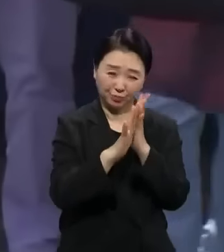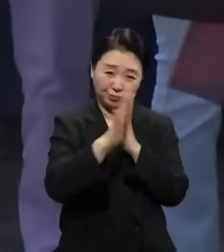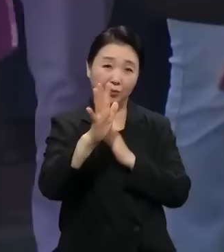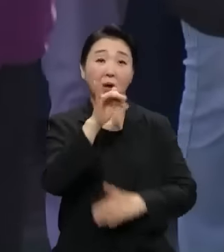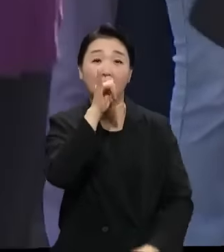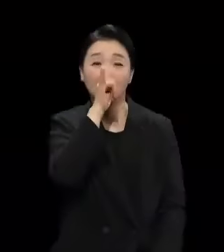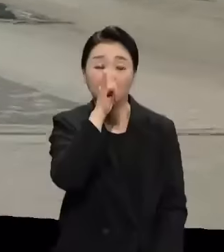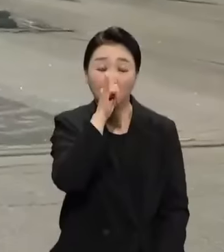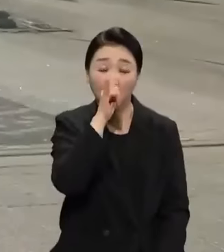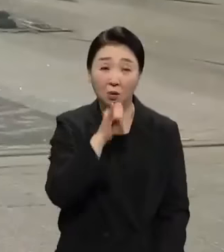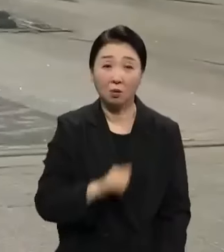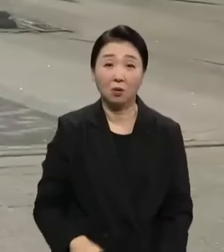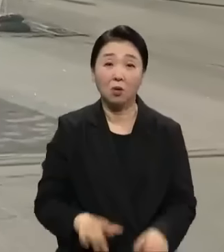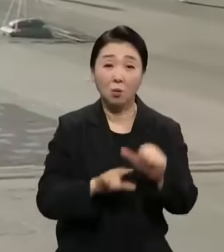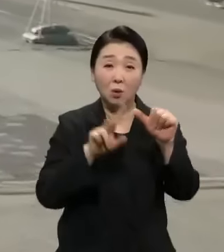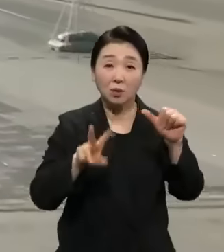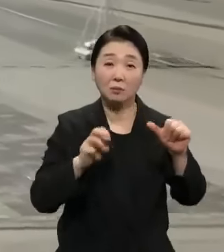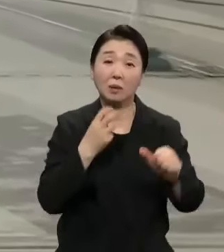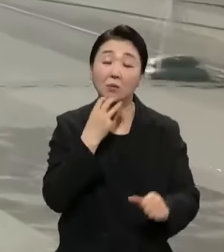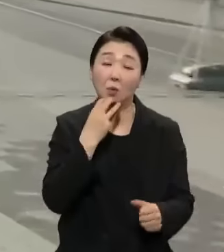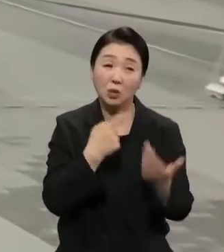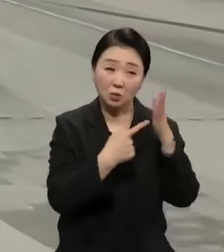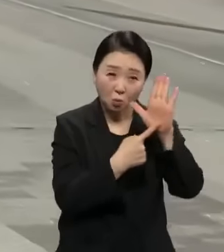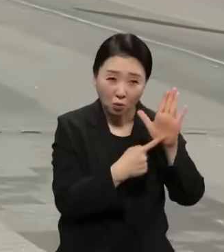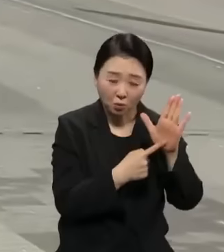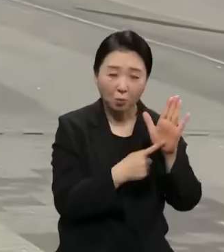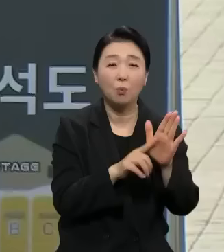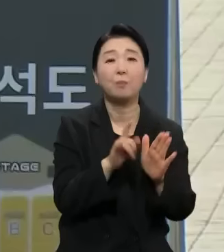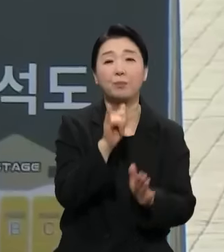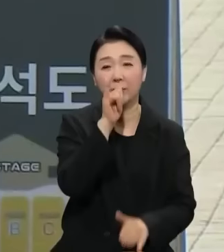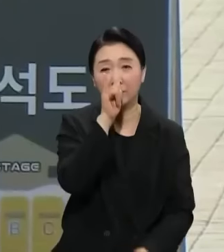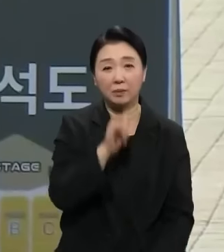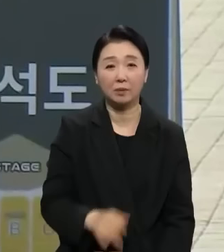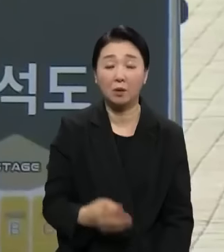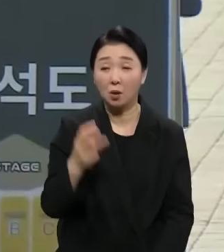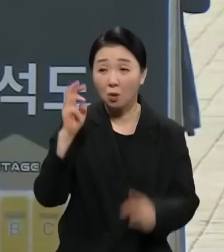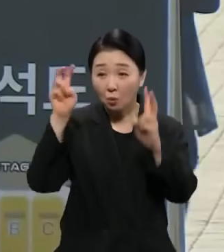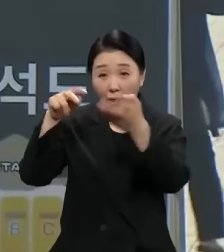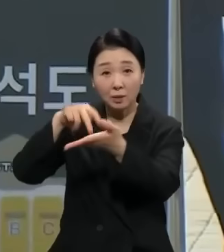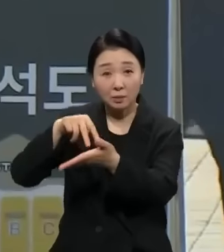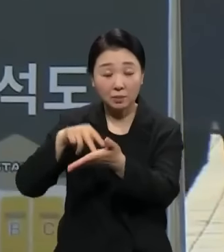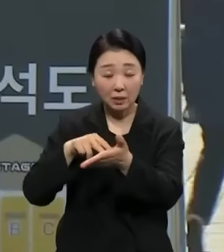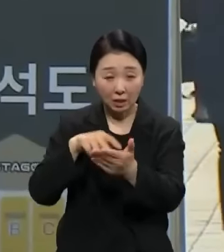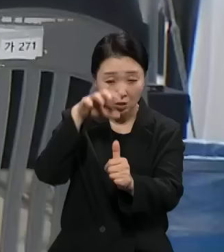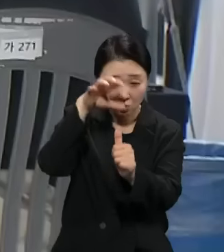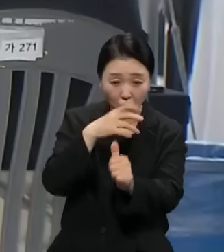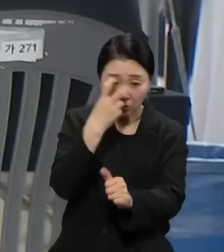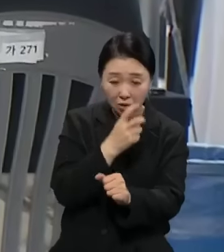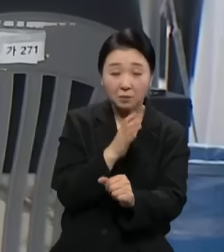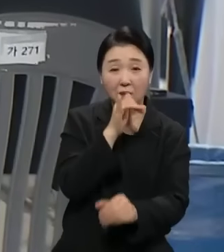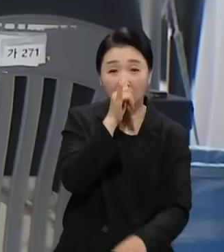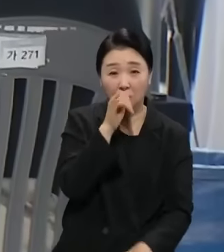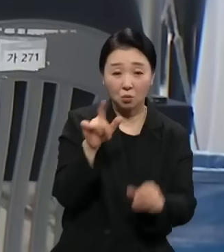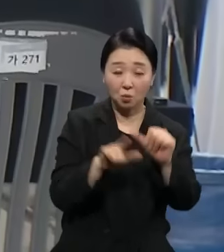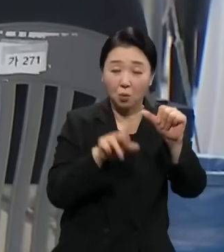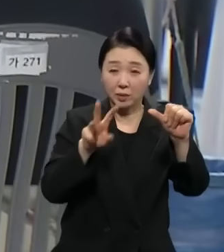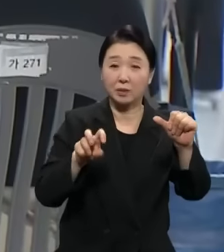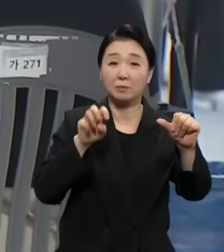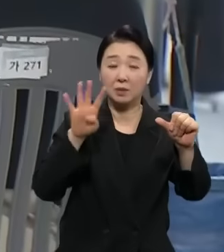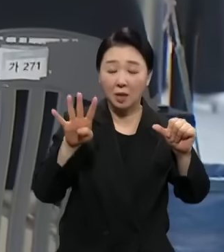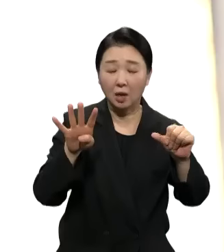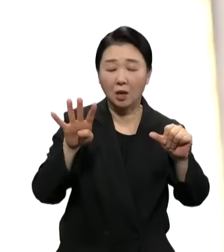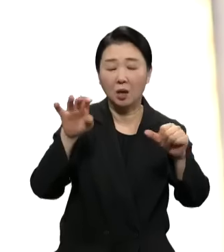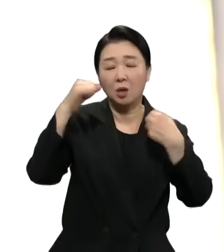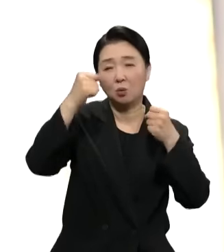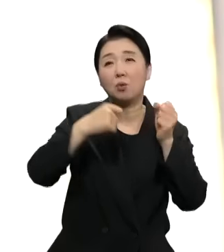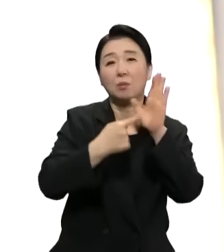지난 23일에는 서울에서 열린 공연도 강행했습니다. 소속사 측은 구속심사가 열렸던 24일에도 공연을